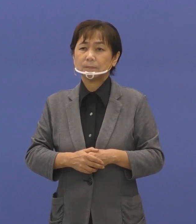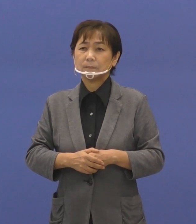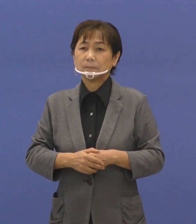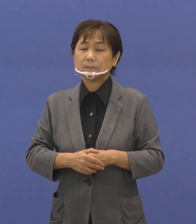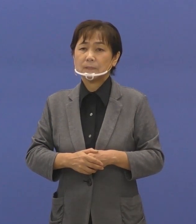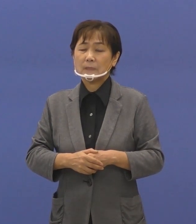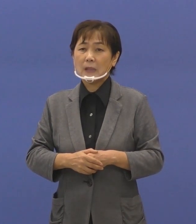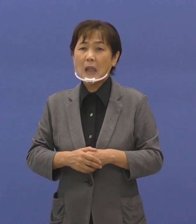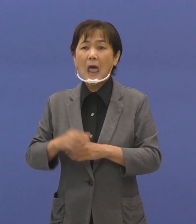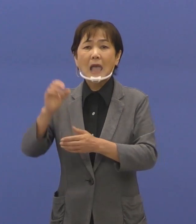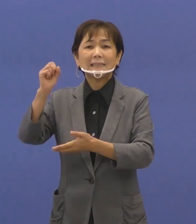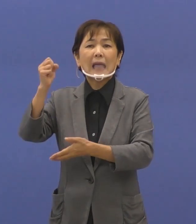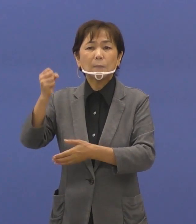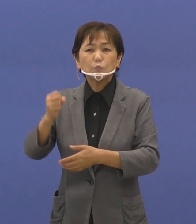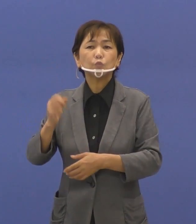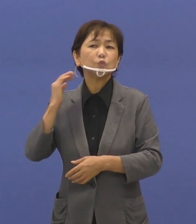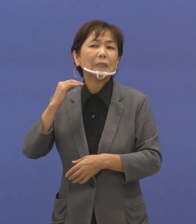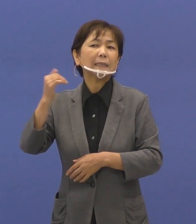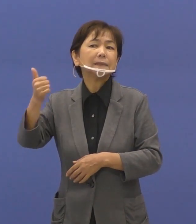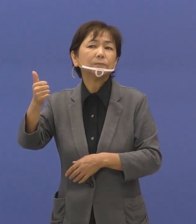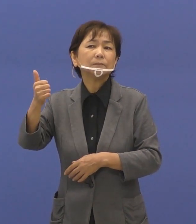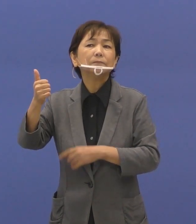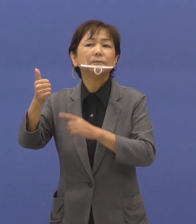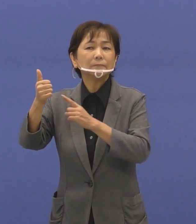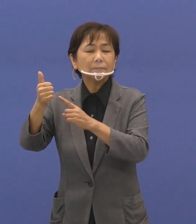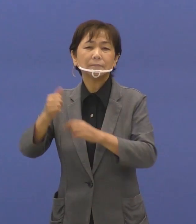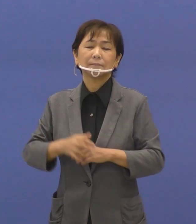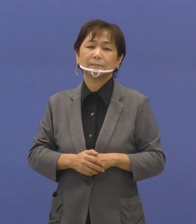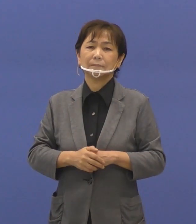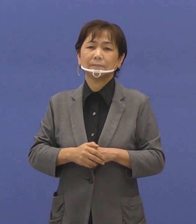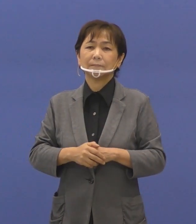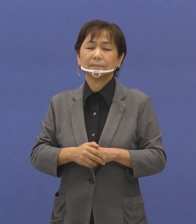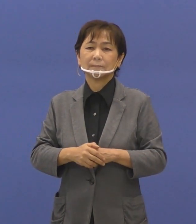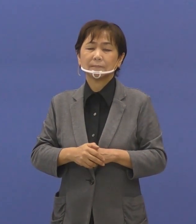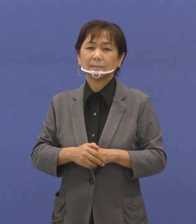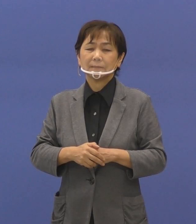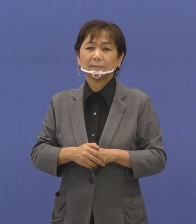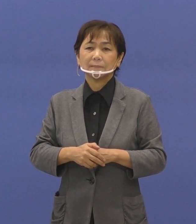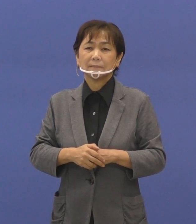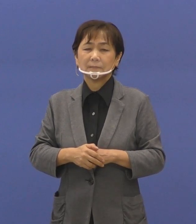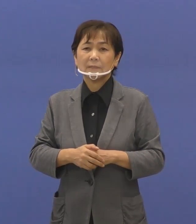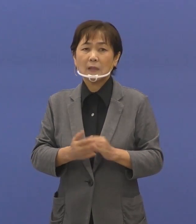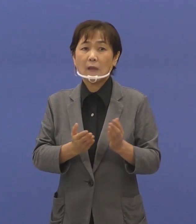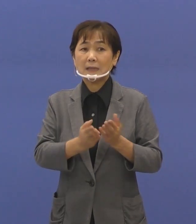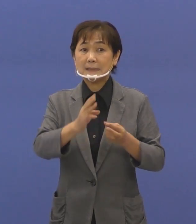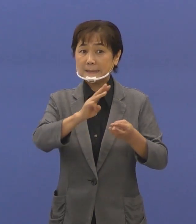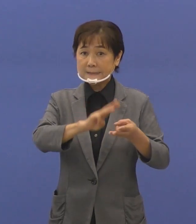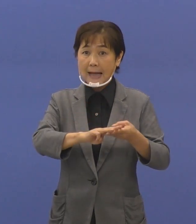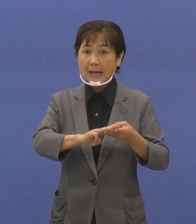財務大臣、また広く、岸田内閣としてこの